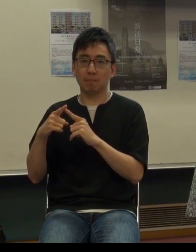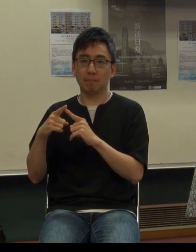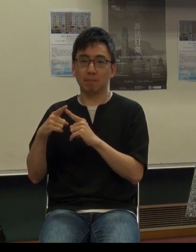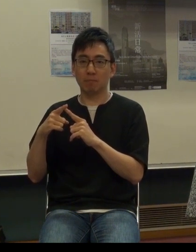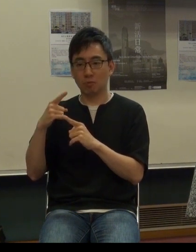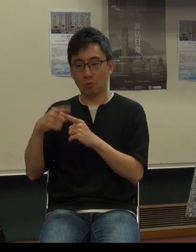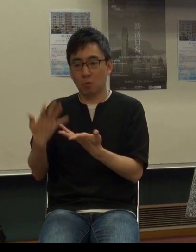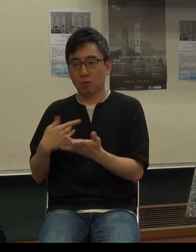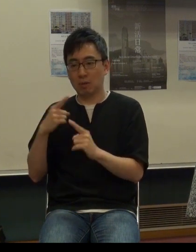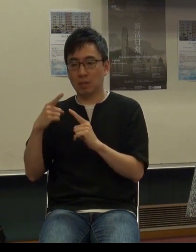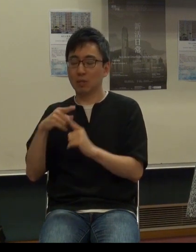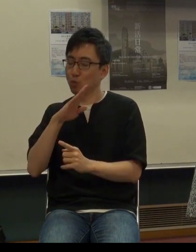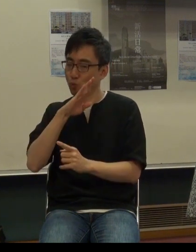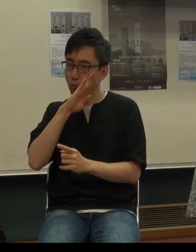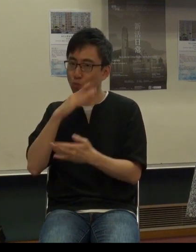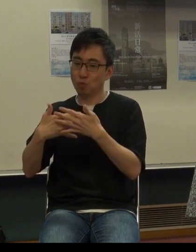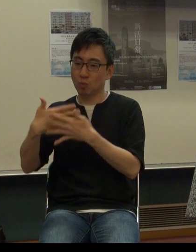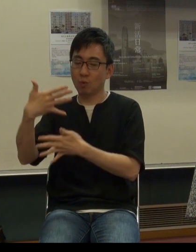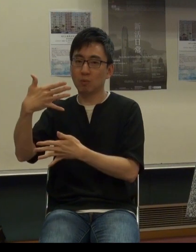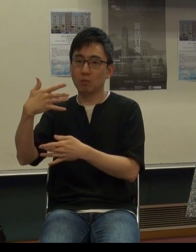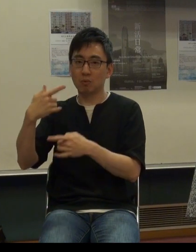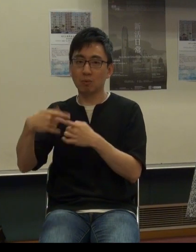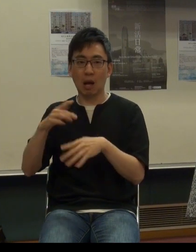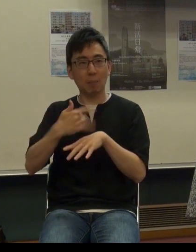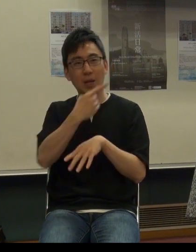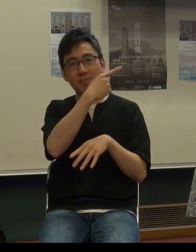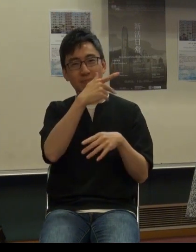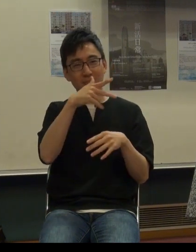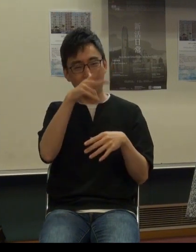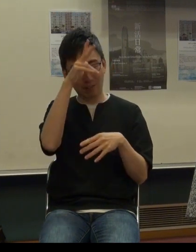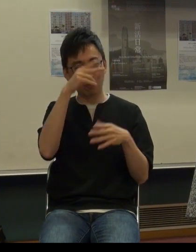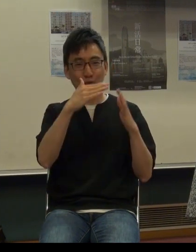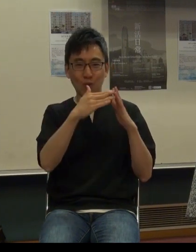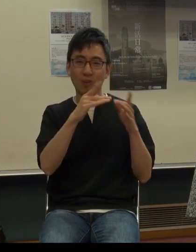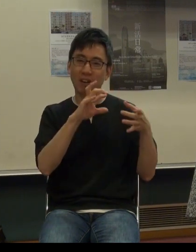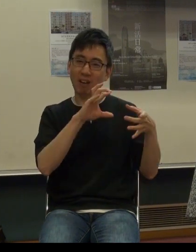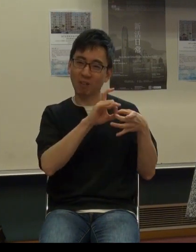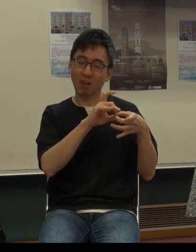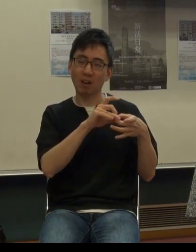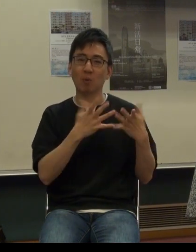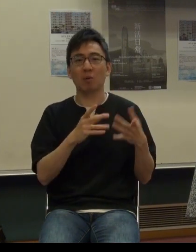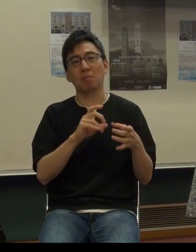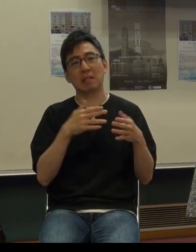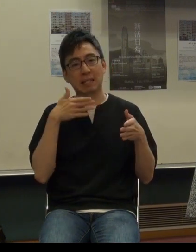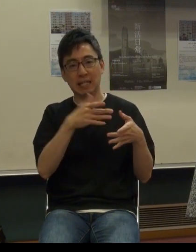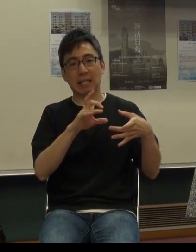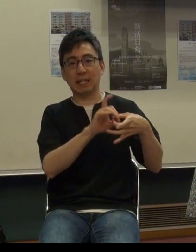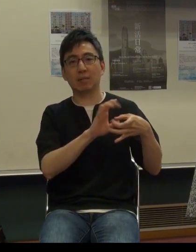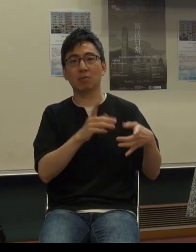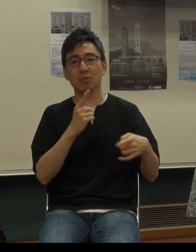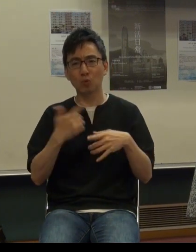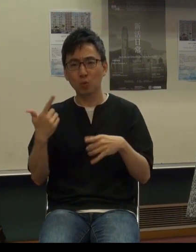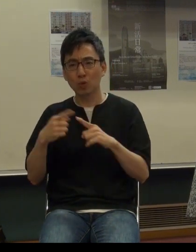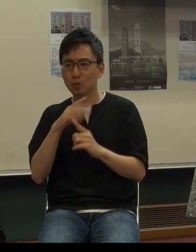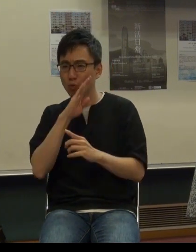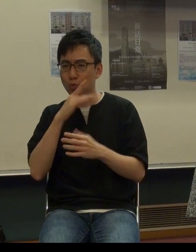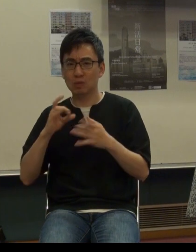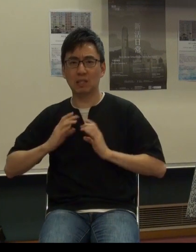佢所住嘅地方未必係同你頭先所講咧係有個直接關係，因為好多人都係住私人